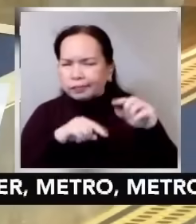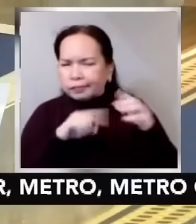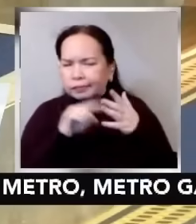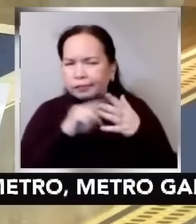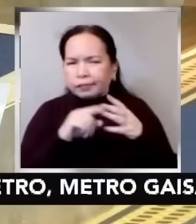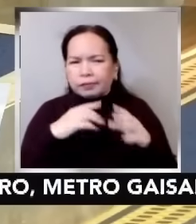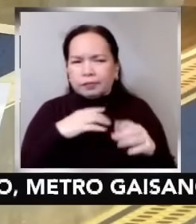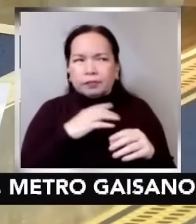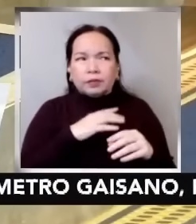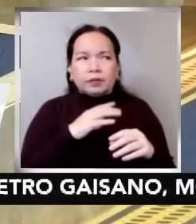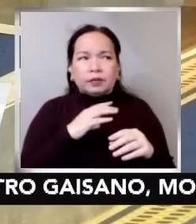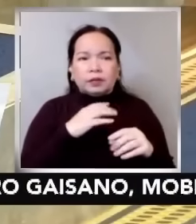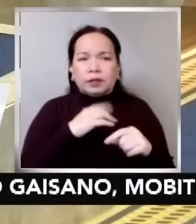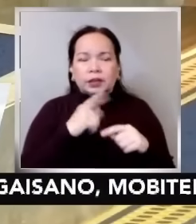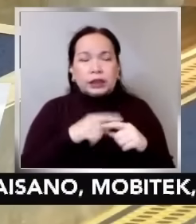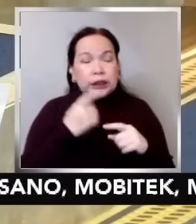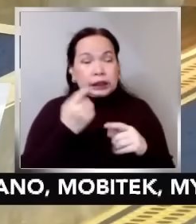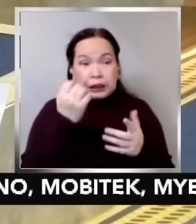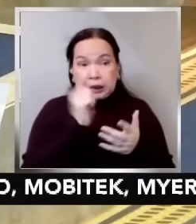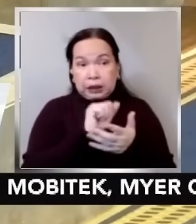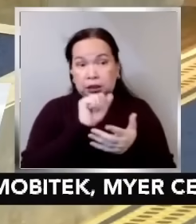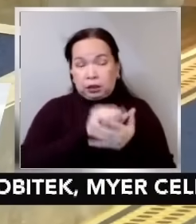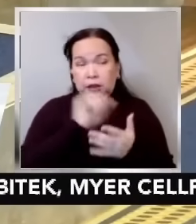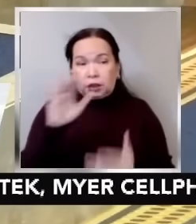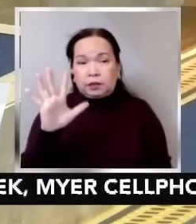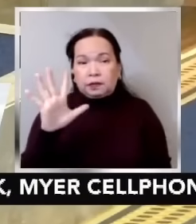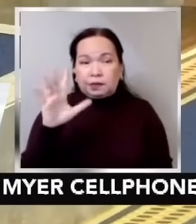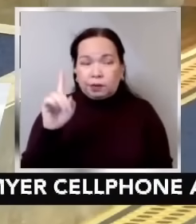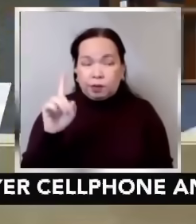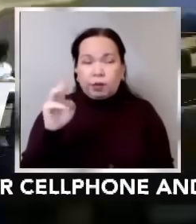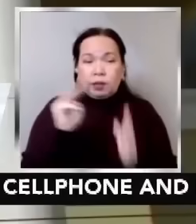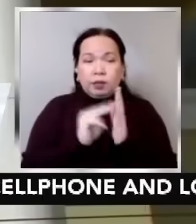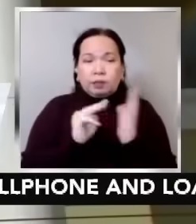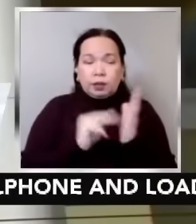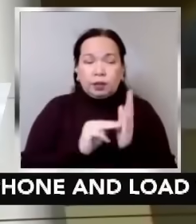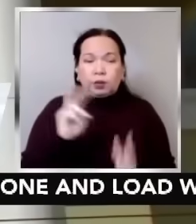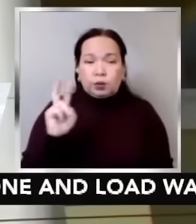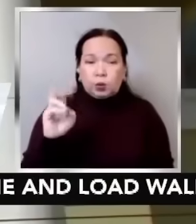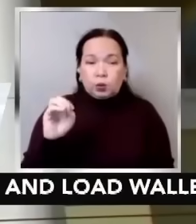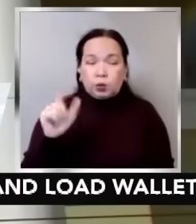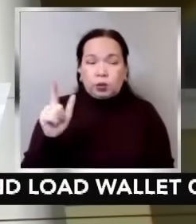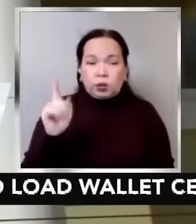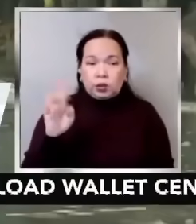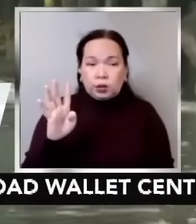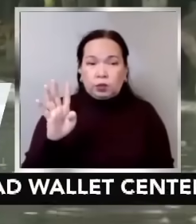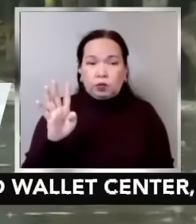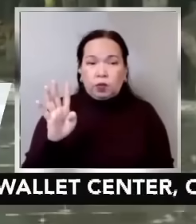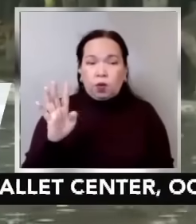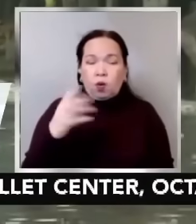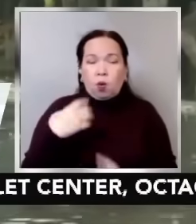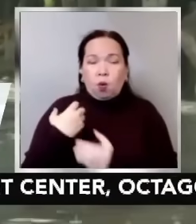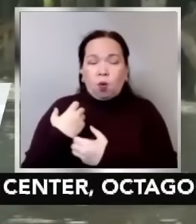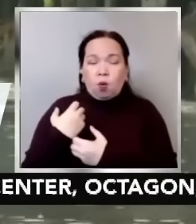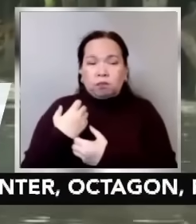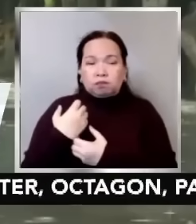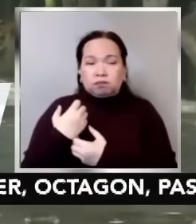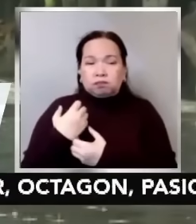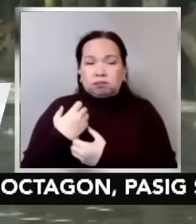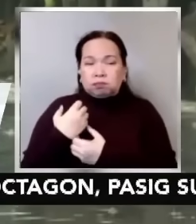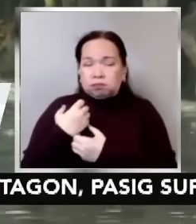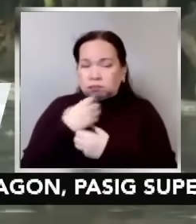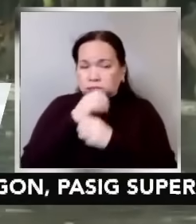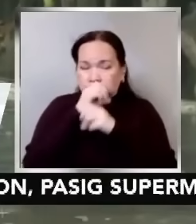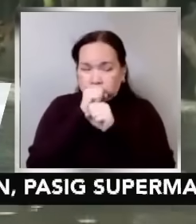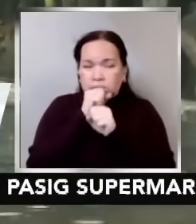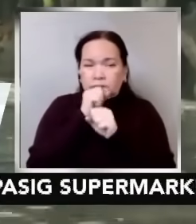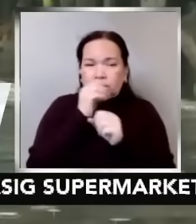inilaang 51 million pesos na 2024 confidential fund ng Office of the Ombudsman para magamit sa mga programang